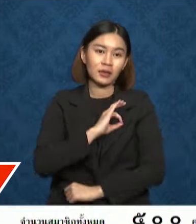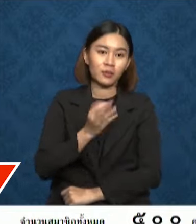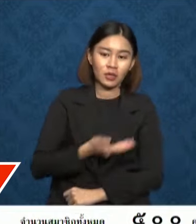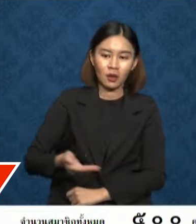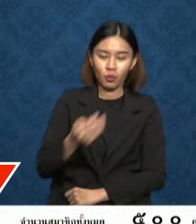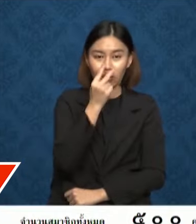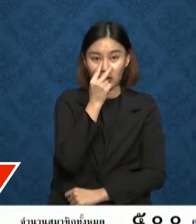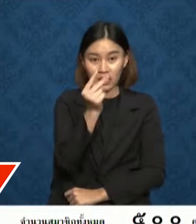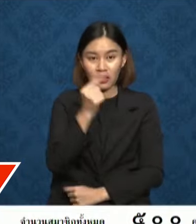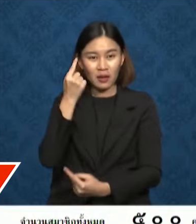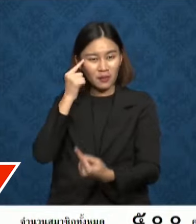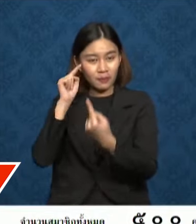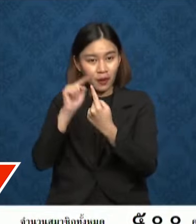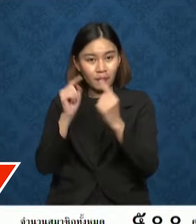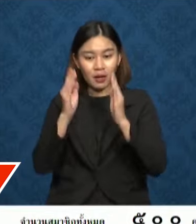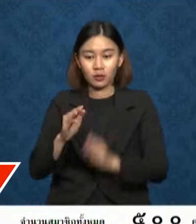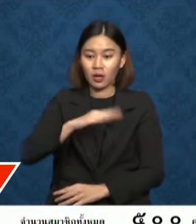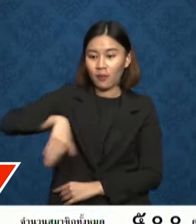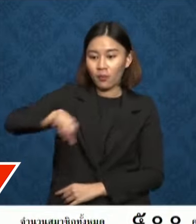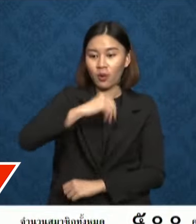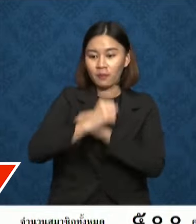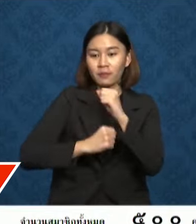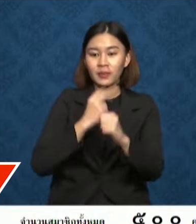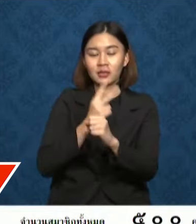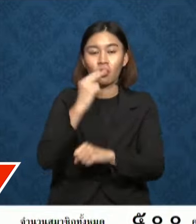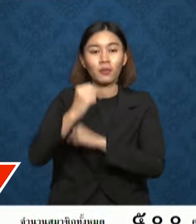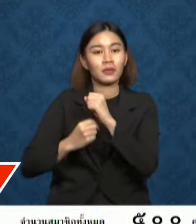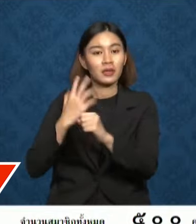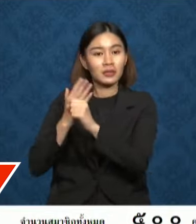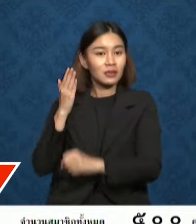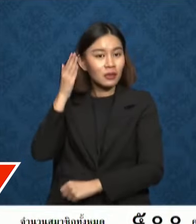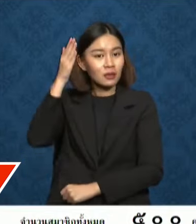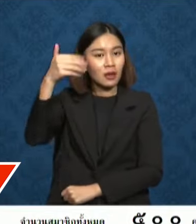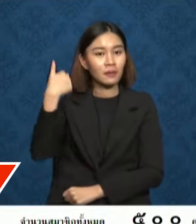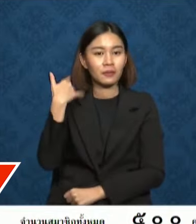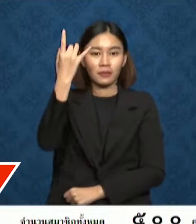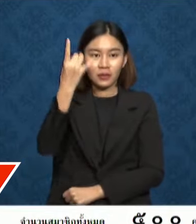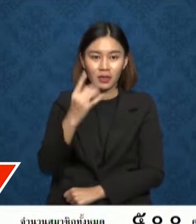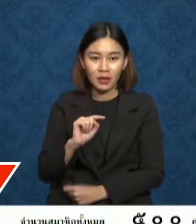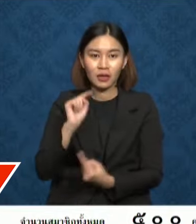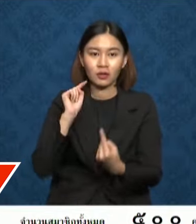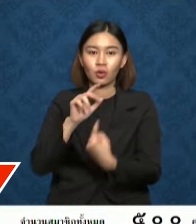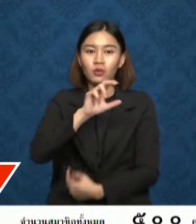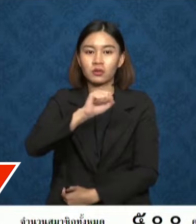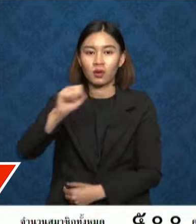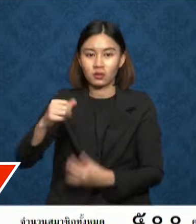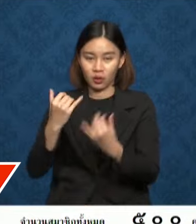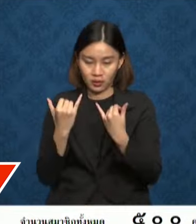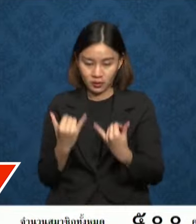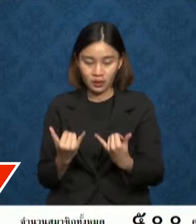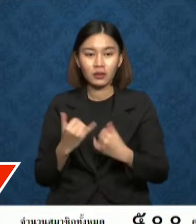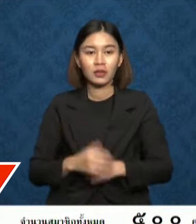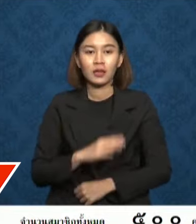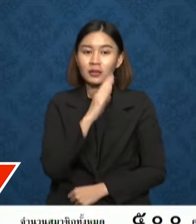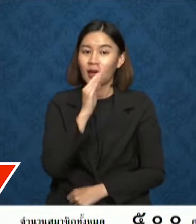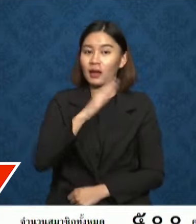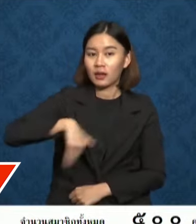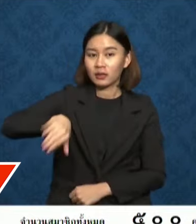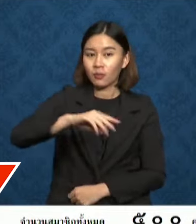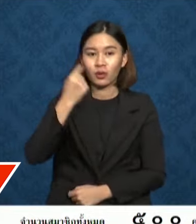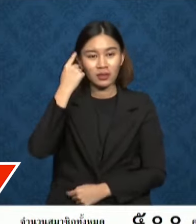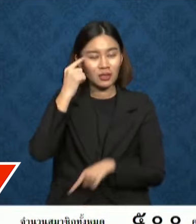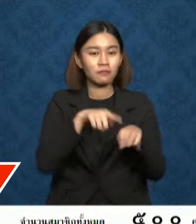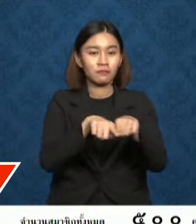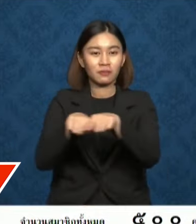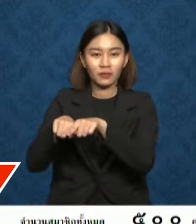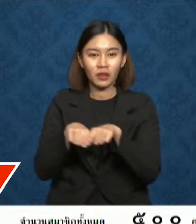เห็นว่าเป้าหมายขพวกเราต่จนี้อี 2 ปีหอ 4 ปีจะเกิดอะไรข้บ้างในสภาพุธรัสดรแห่งนี้ถ้าทกท่านเห็น